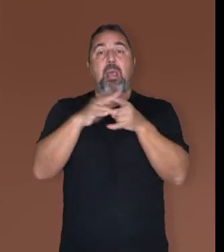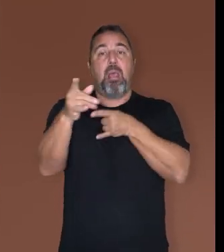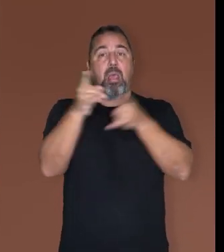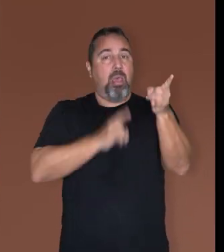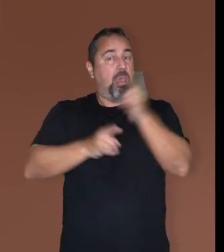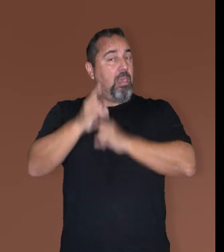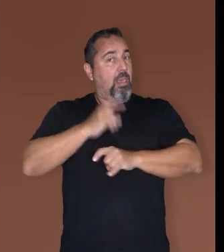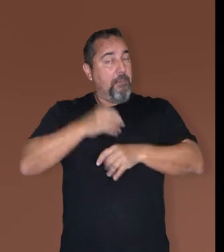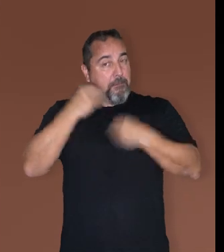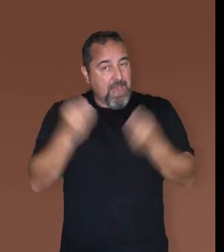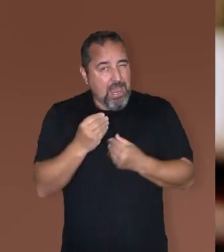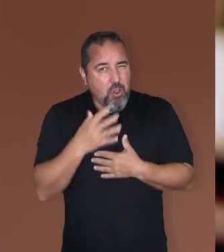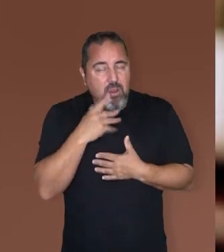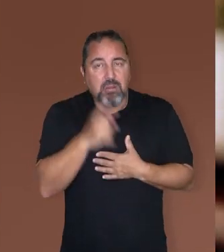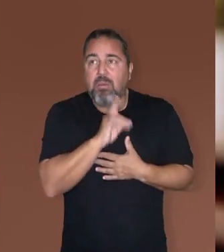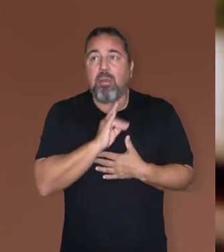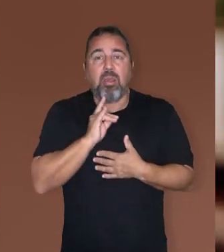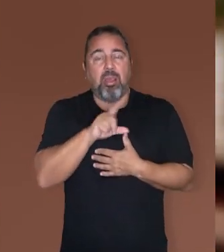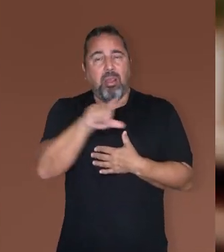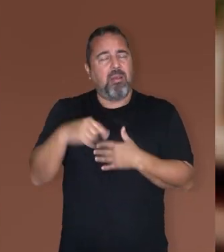zure audientzia.